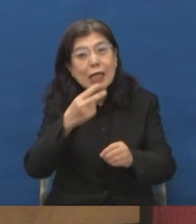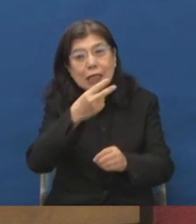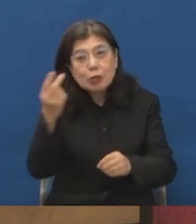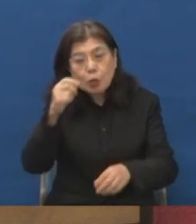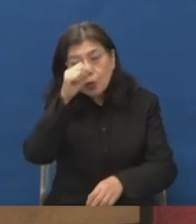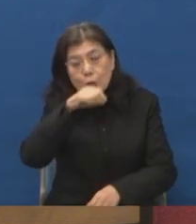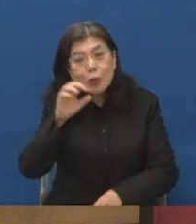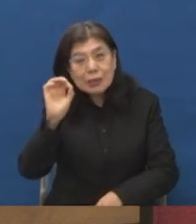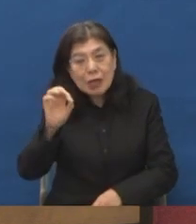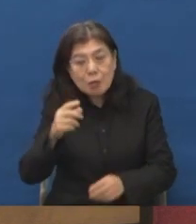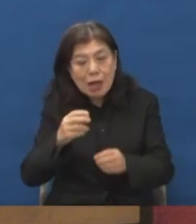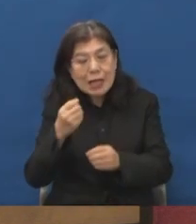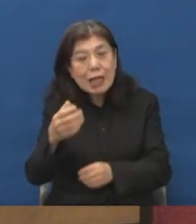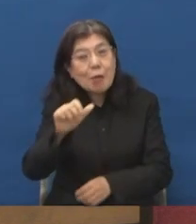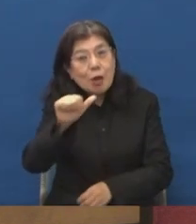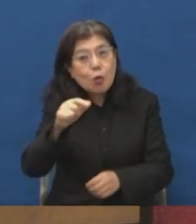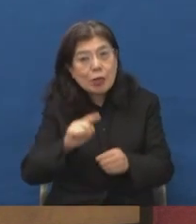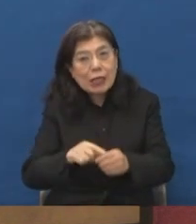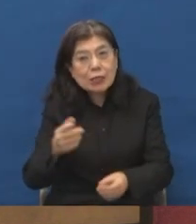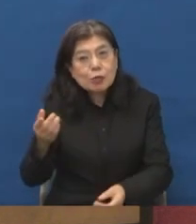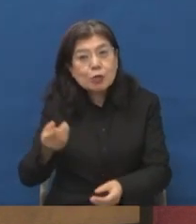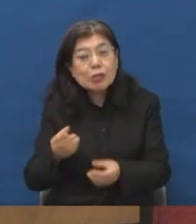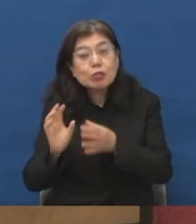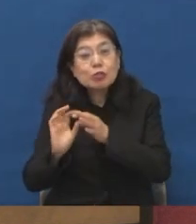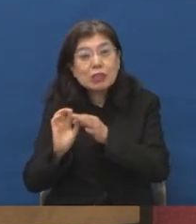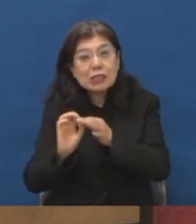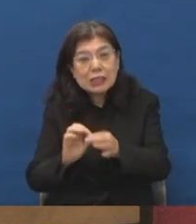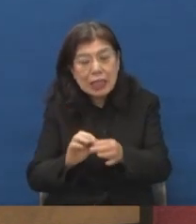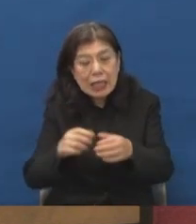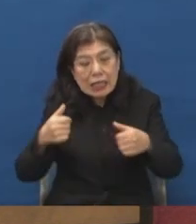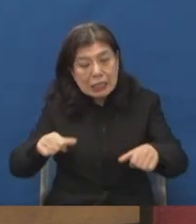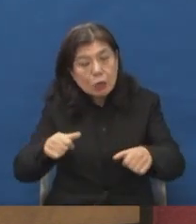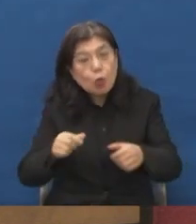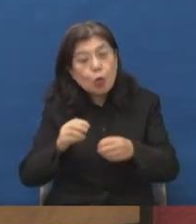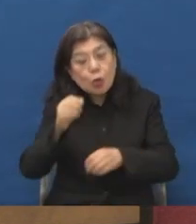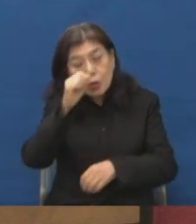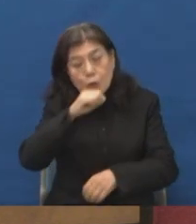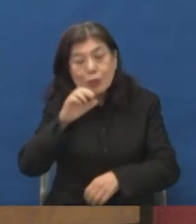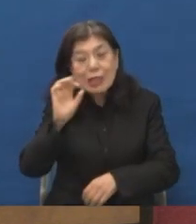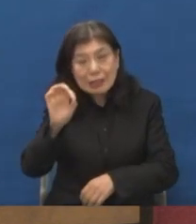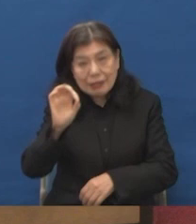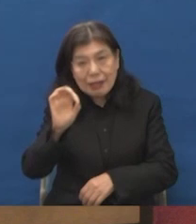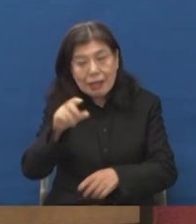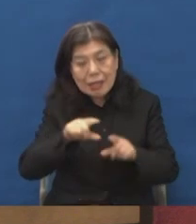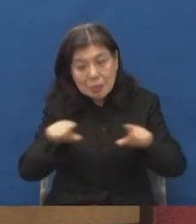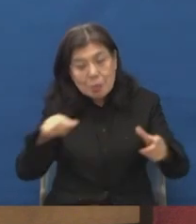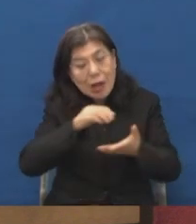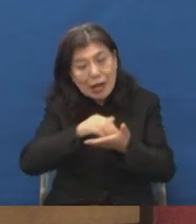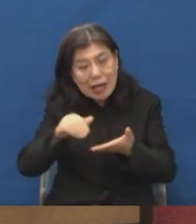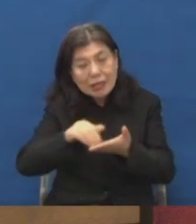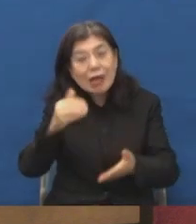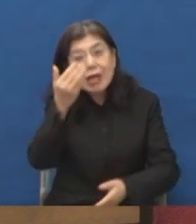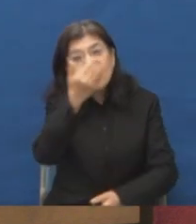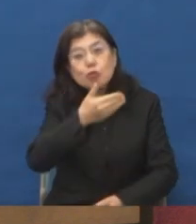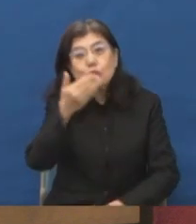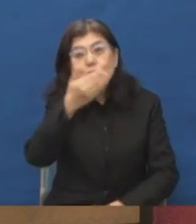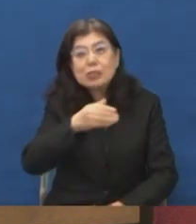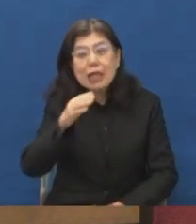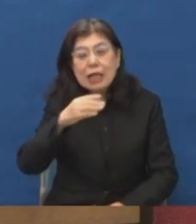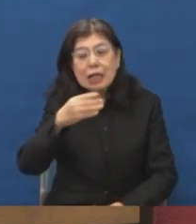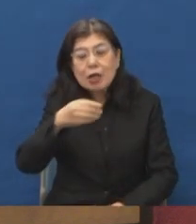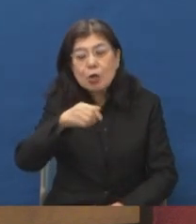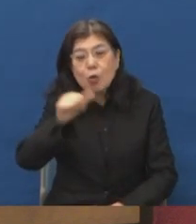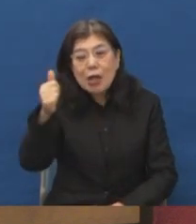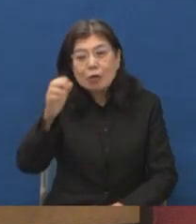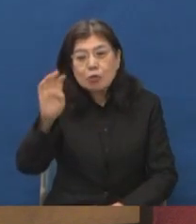令和5年度予算に続き収支均衡予算とし、一般会計は9541億円を計